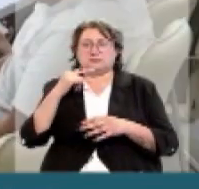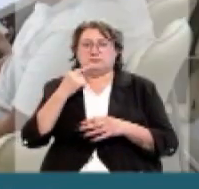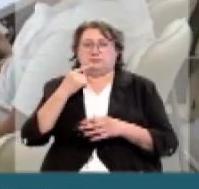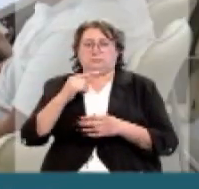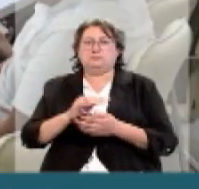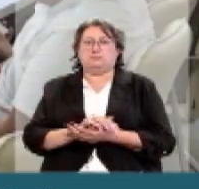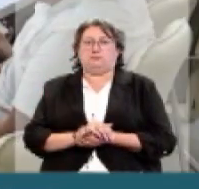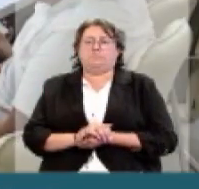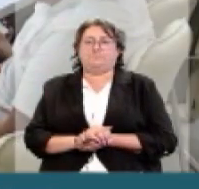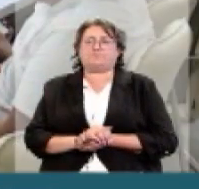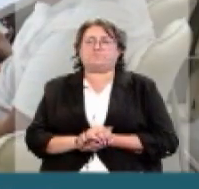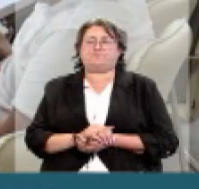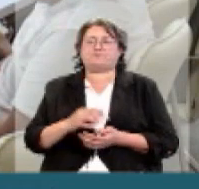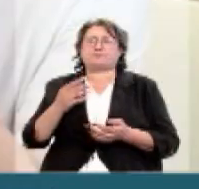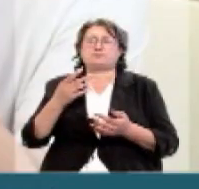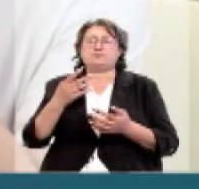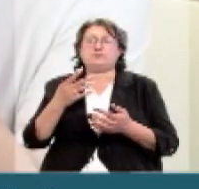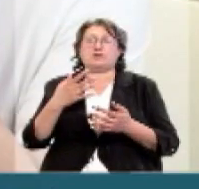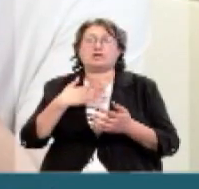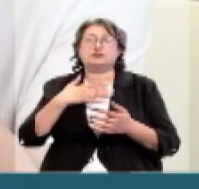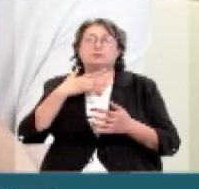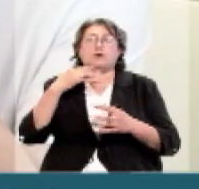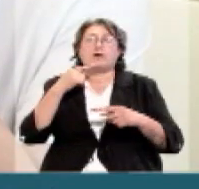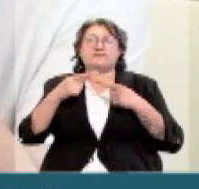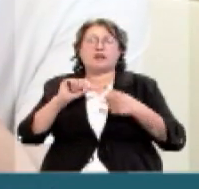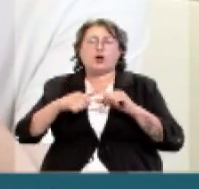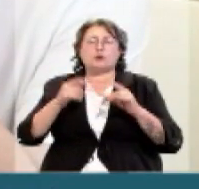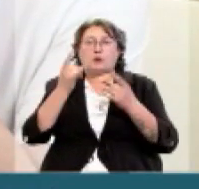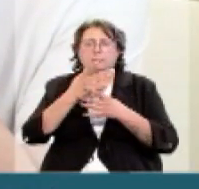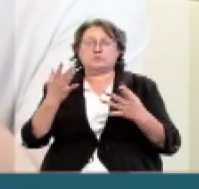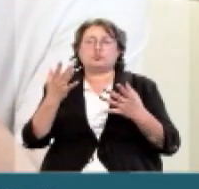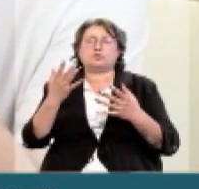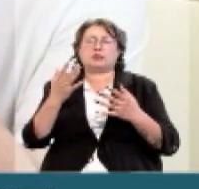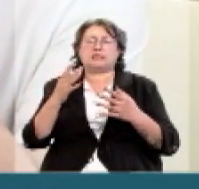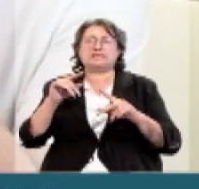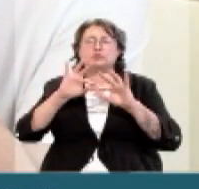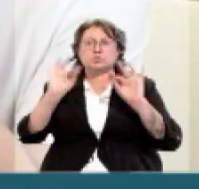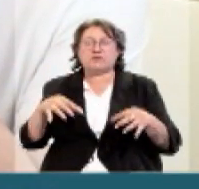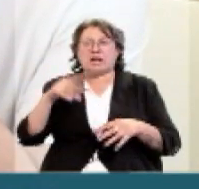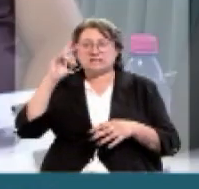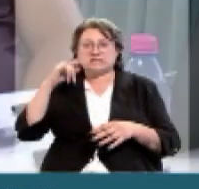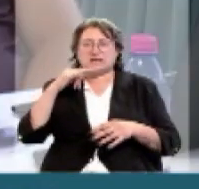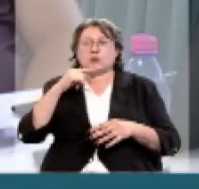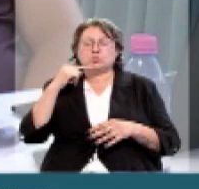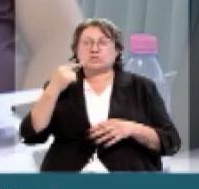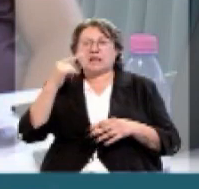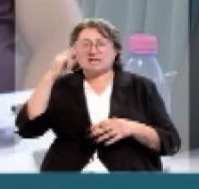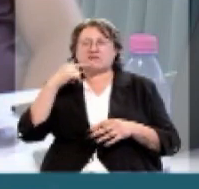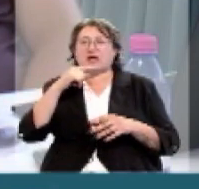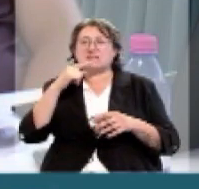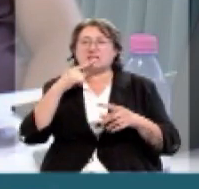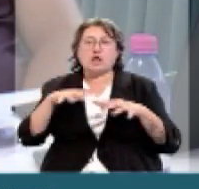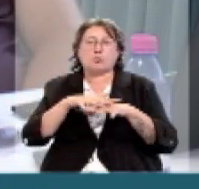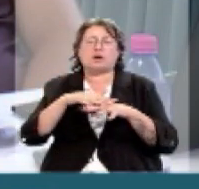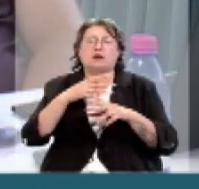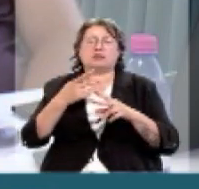халқының ғасырлар бойы қалыптасқан әдет-ғұрпы, салт-дәстүрі, мәдениеті мен өнері. Бүгінгі күні облыс бойынша 620-дан астам мәдени нысан жұмыс істейді.